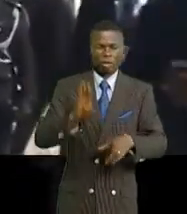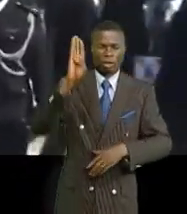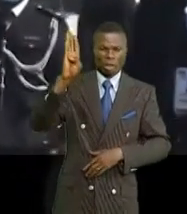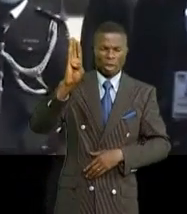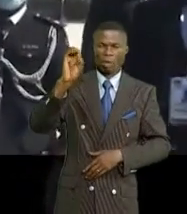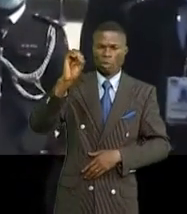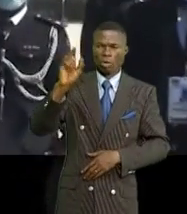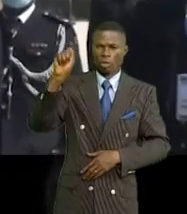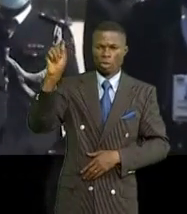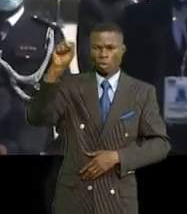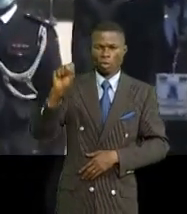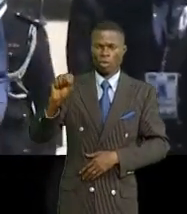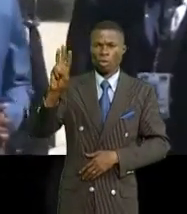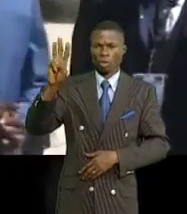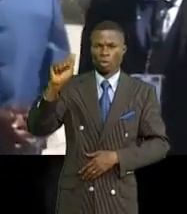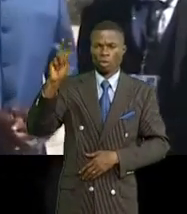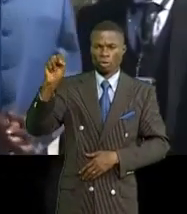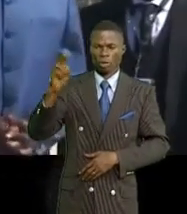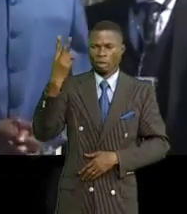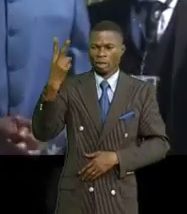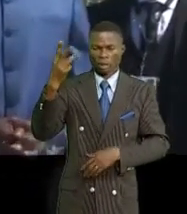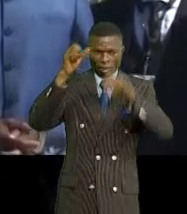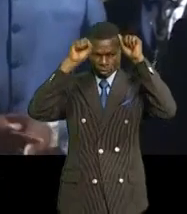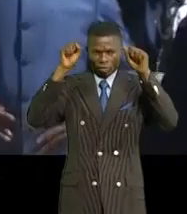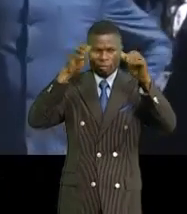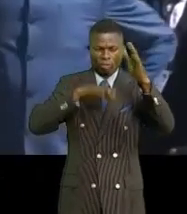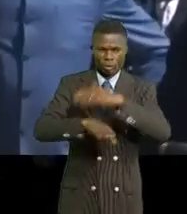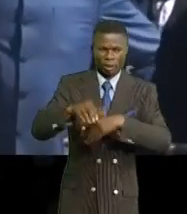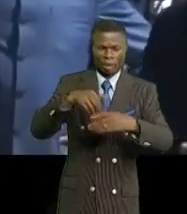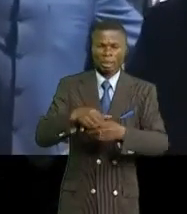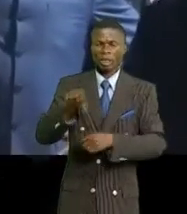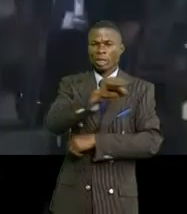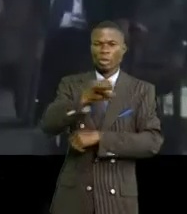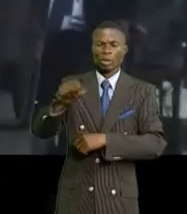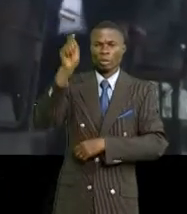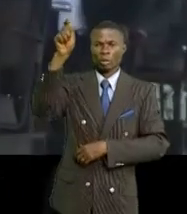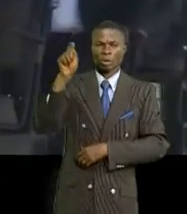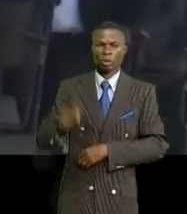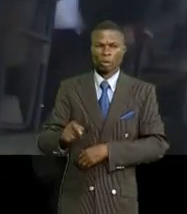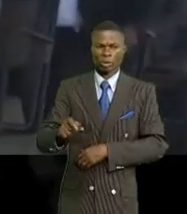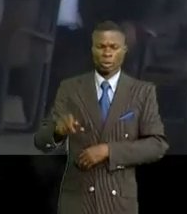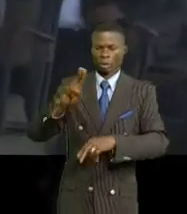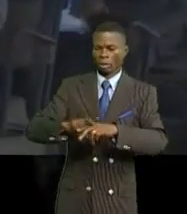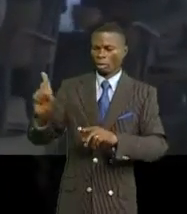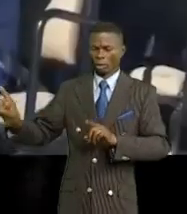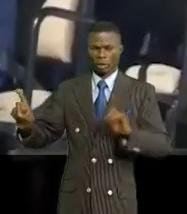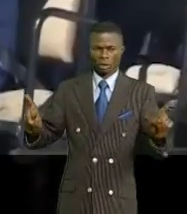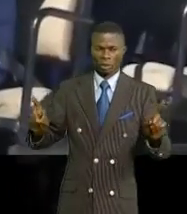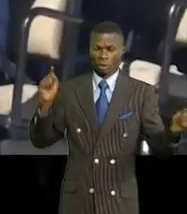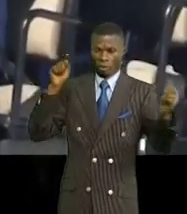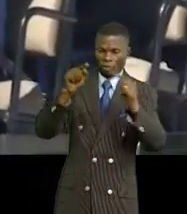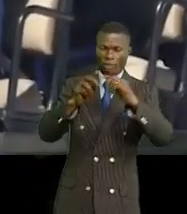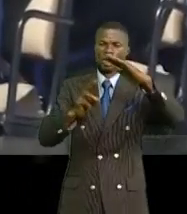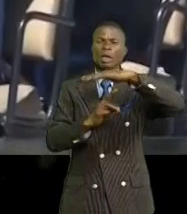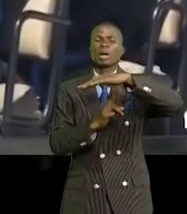Aussitôt descendus de l'hélicoptère, les deux homologues ont pris place à bord de deux jeeps militaires, chacun de son côté, en direction de